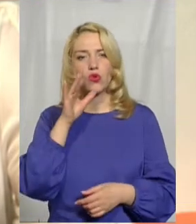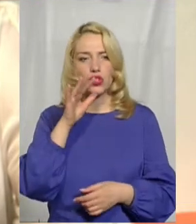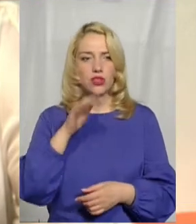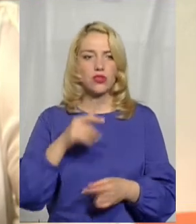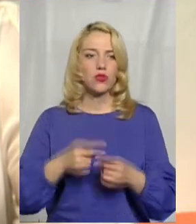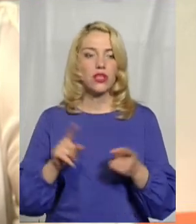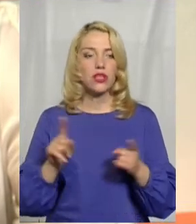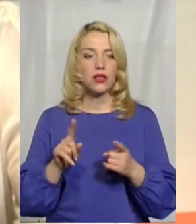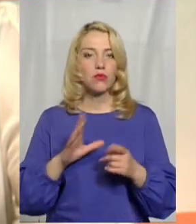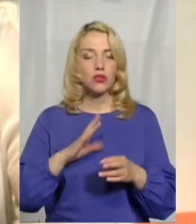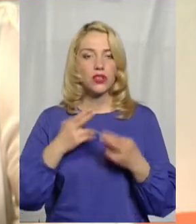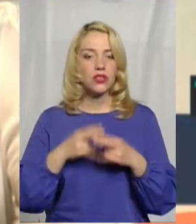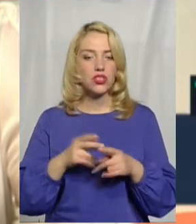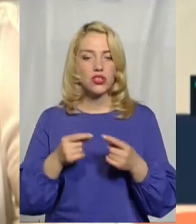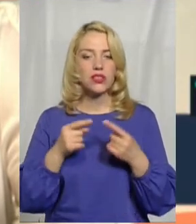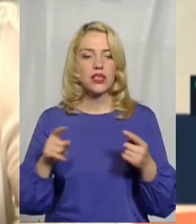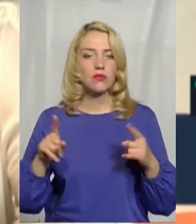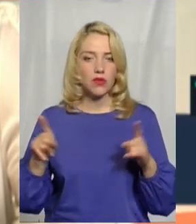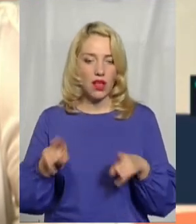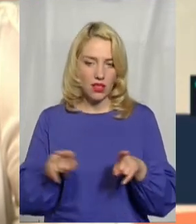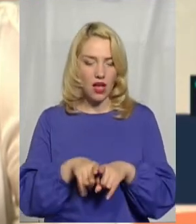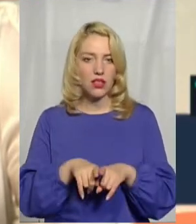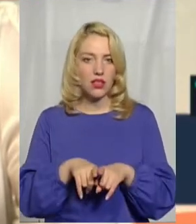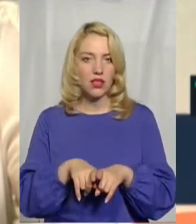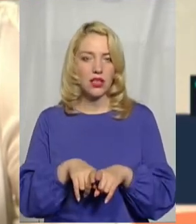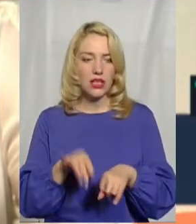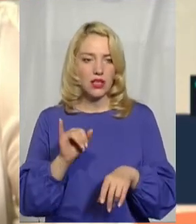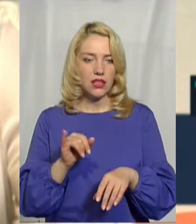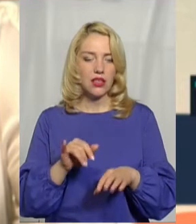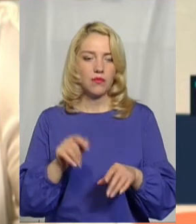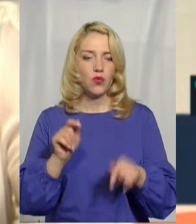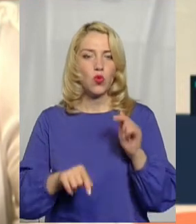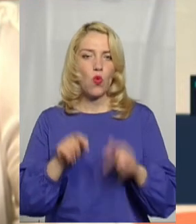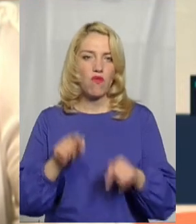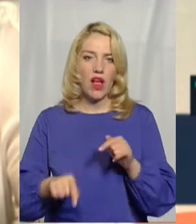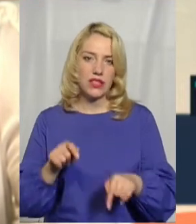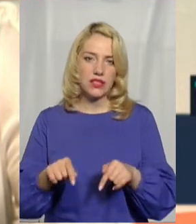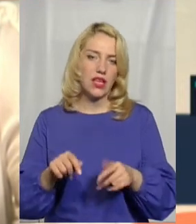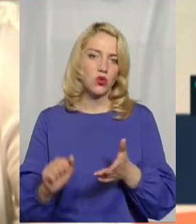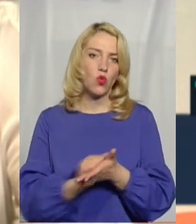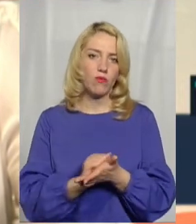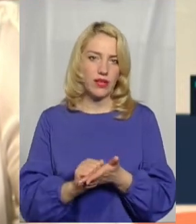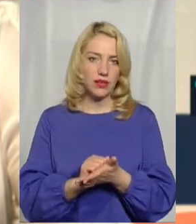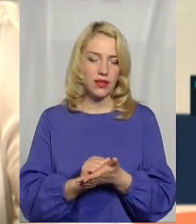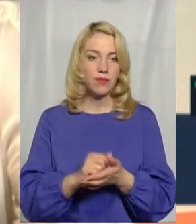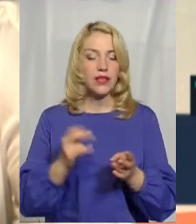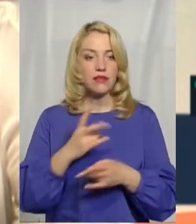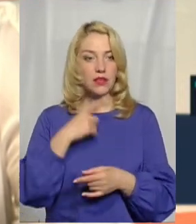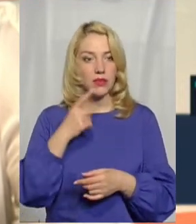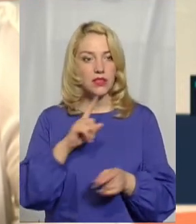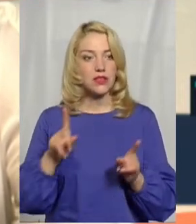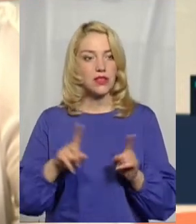вимоги, які були технічні засоби, на таких і цих засобах друкувалися документи. Слід зазначити, що, от